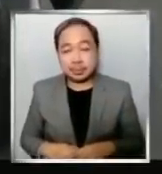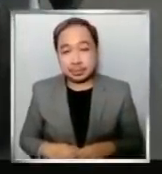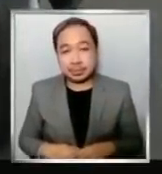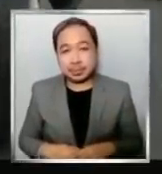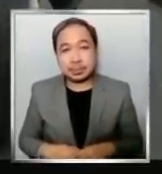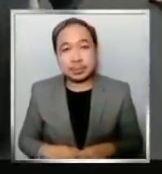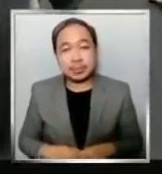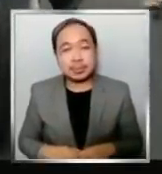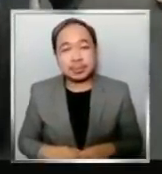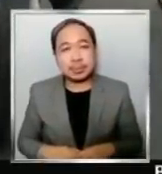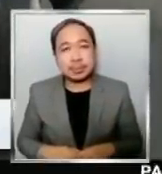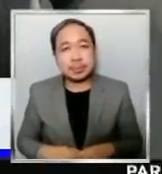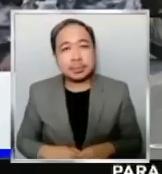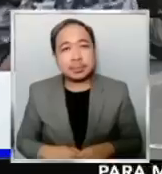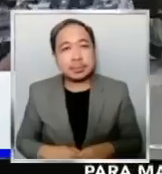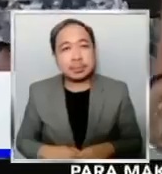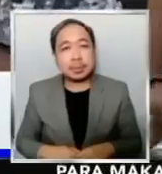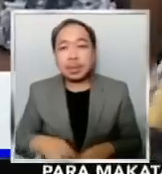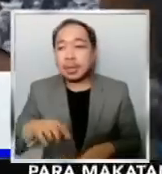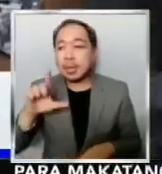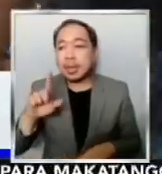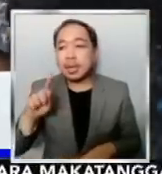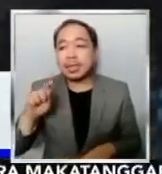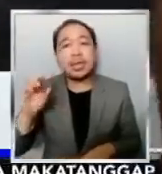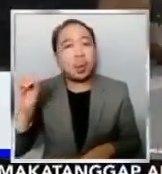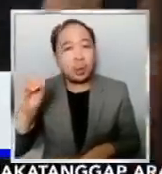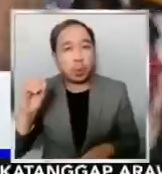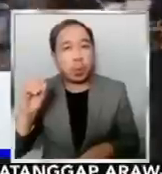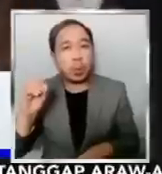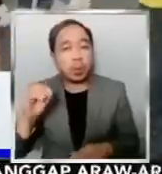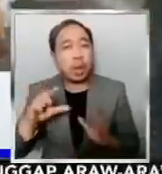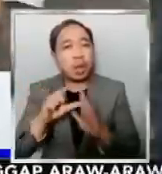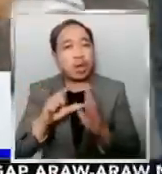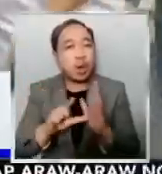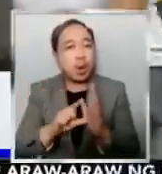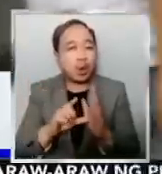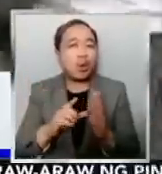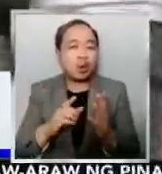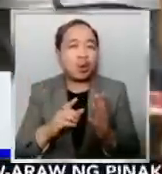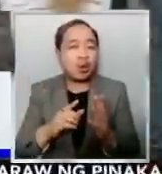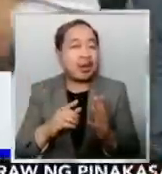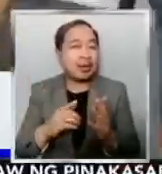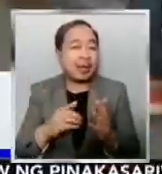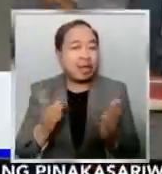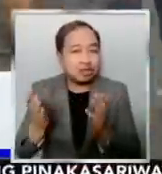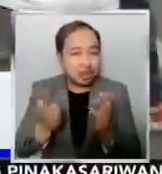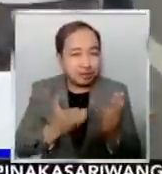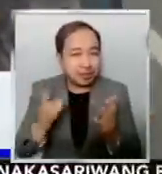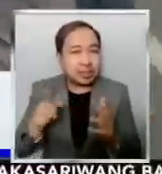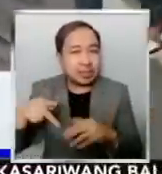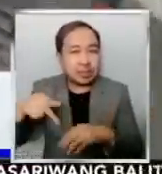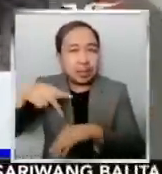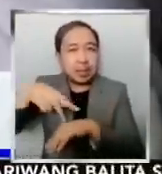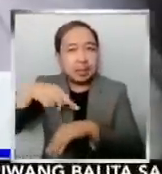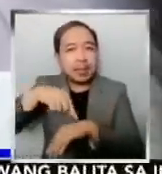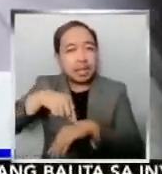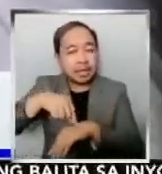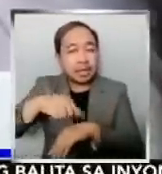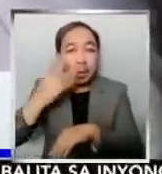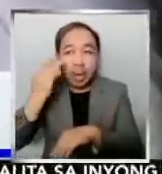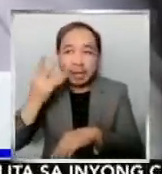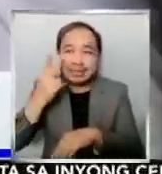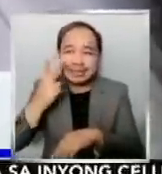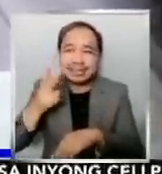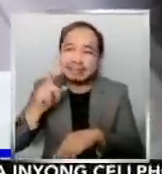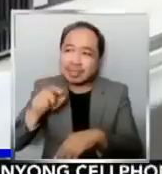Inikot na mga dauhan ng LTO Law Enforcement Service ang Parañaque City bilang bahagi ng kampanya para tiyaking nagsusuot ng seatbelt ang